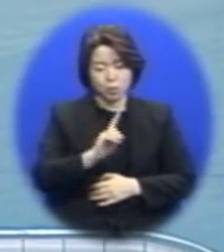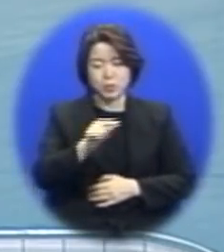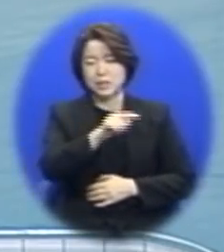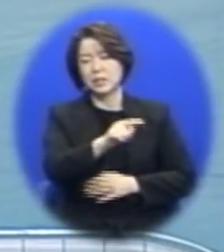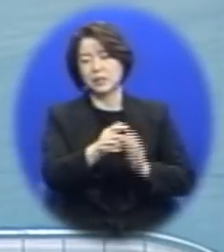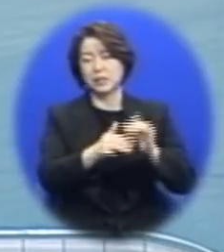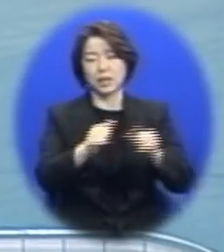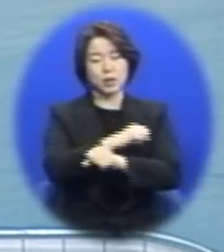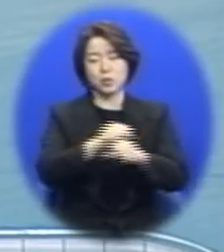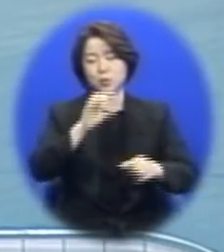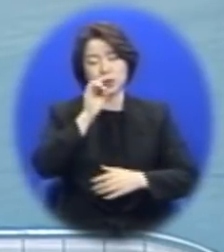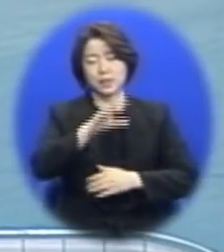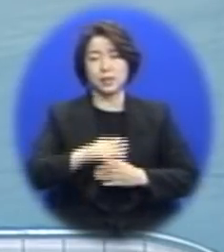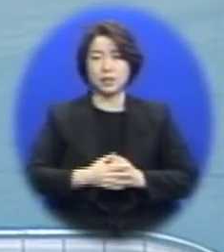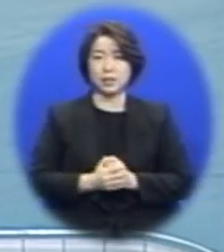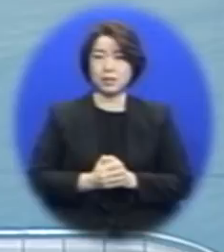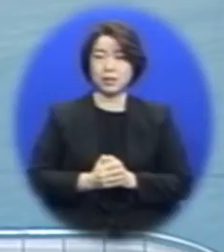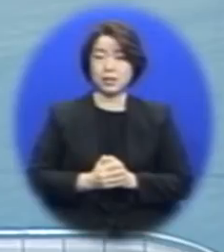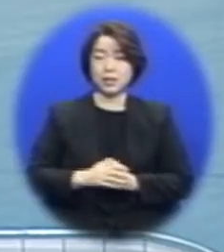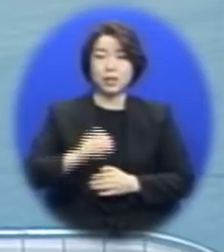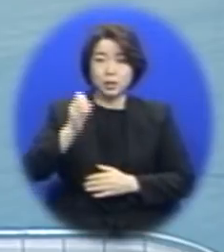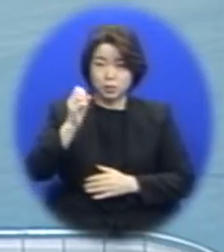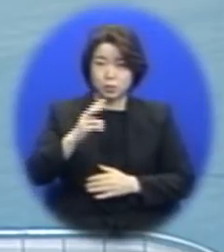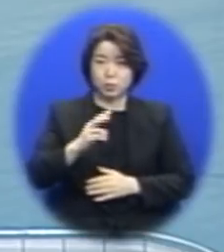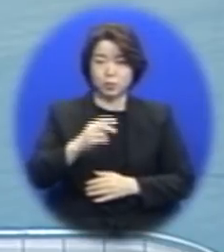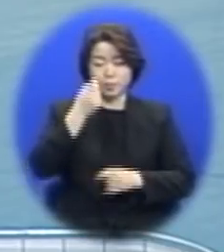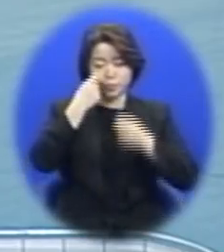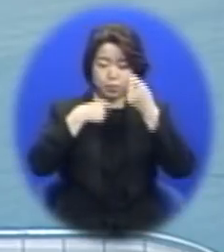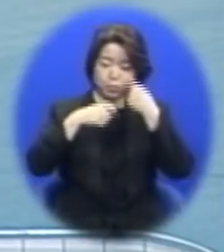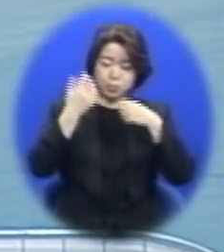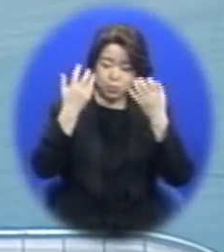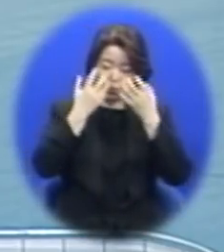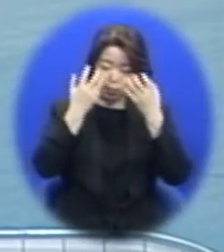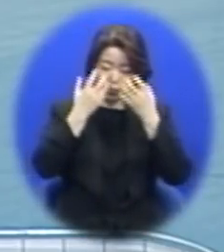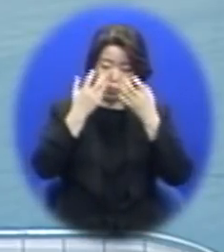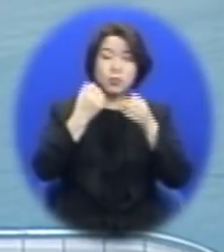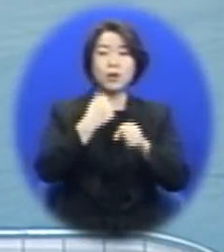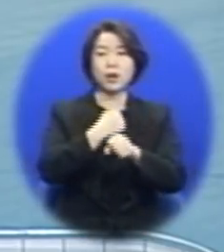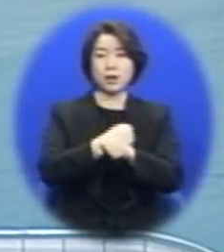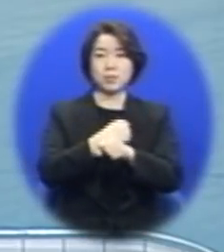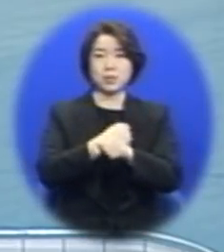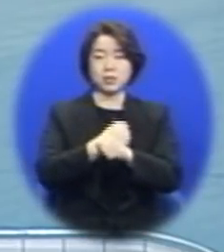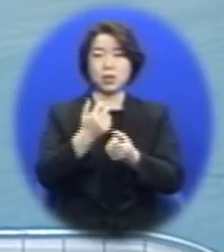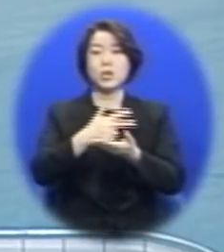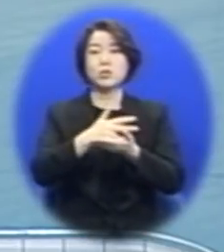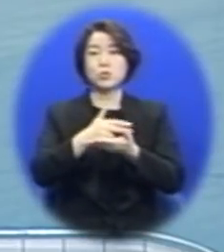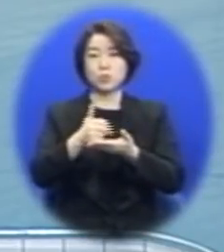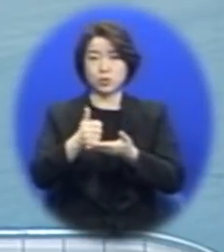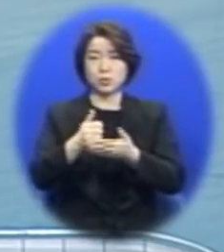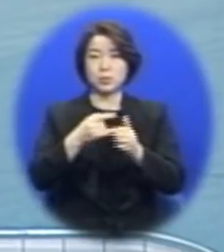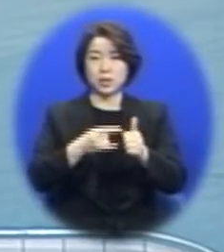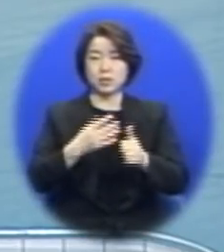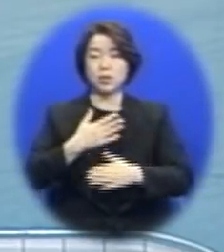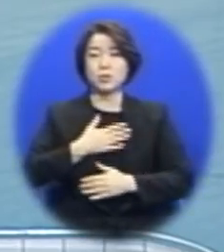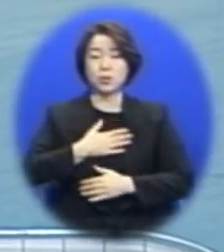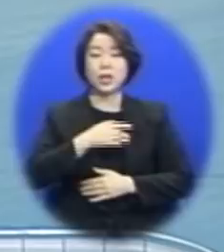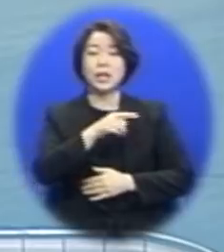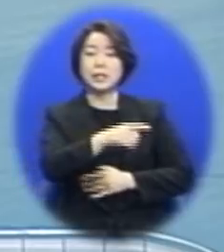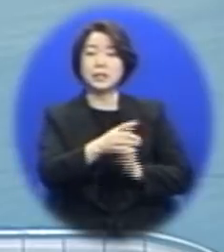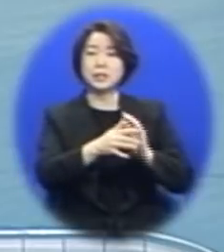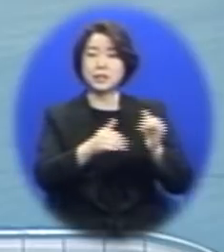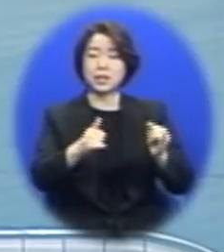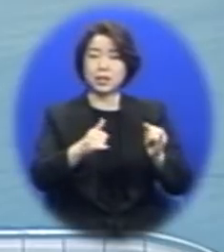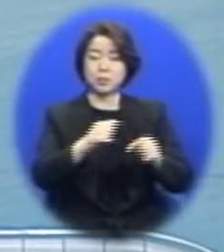없다는 거예요. 그러면서 눈물을 글썽이면서 주님께서 저에게 그 사람을